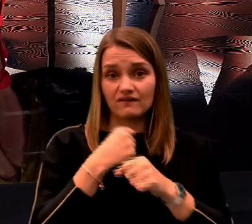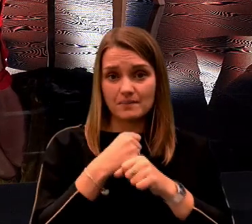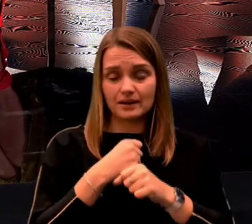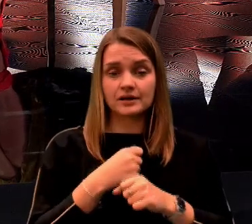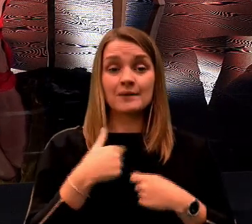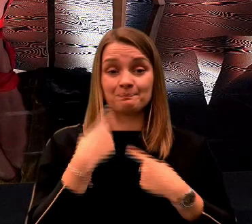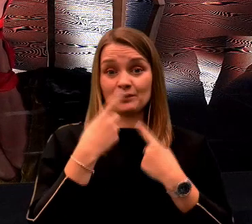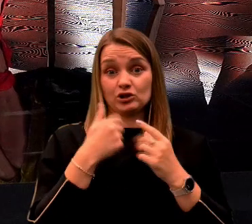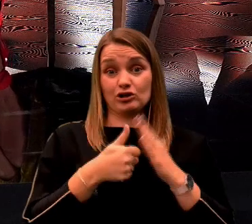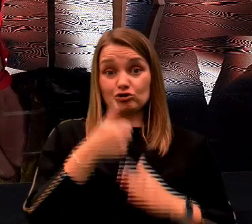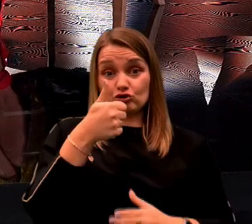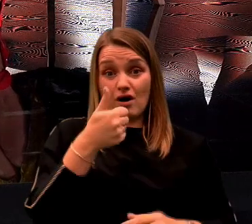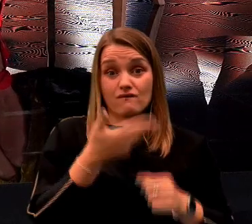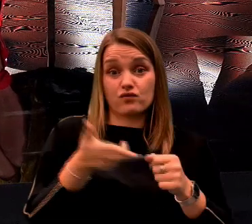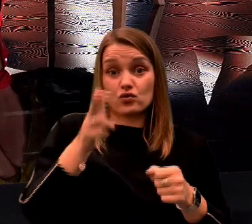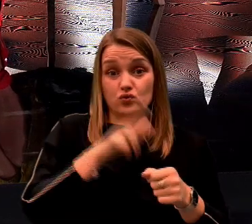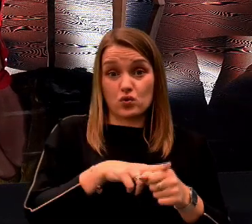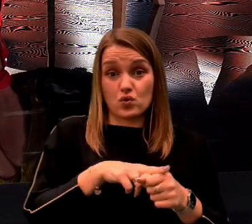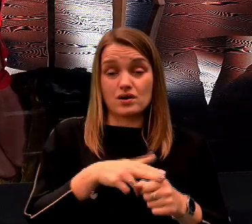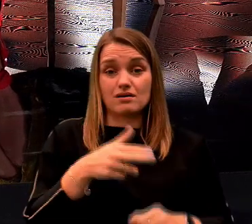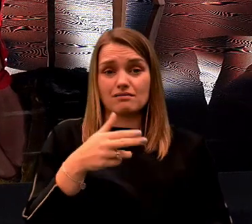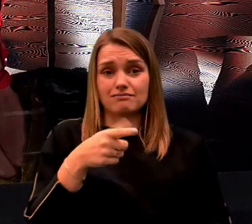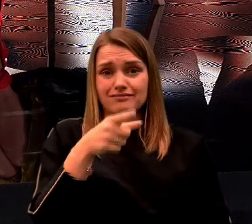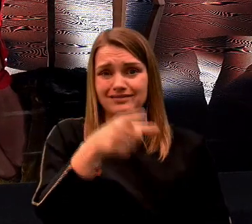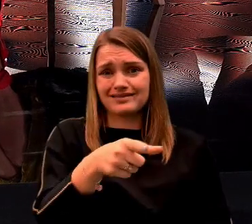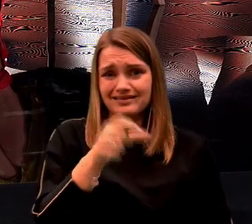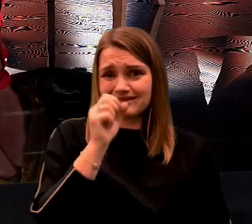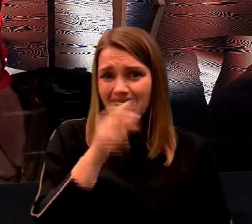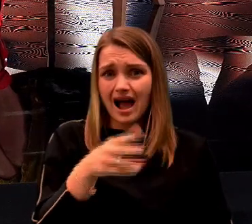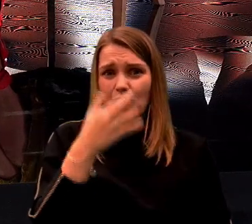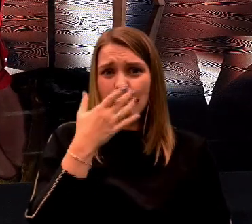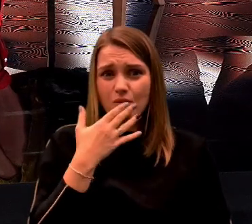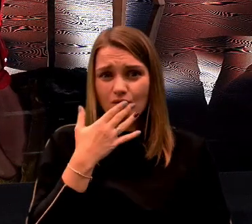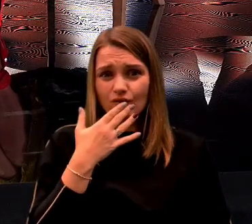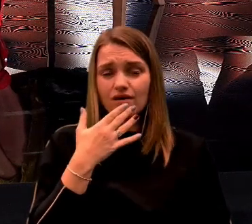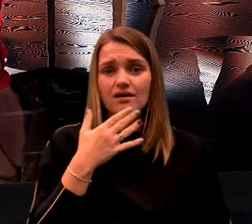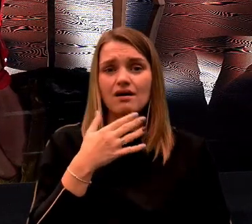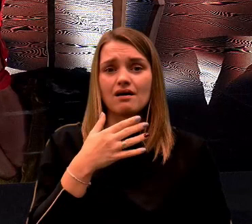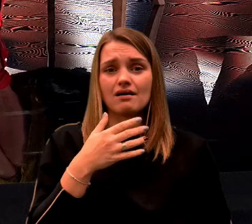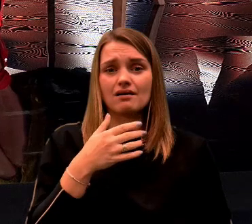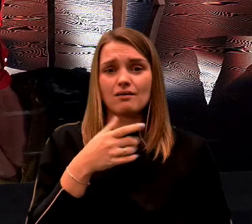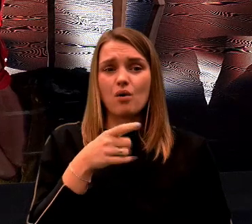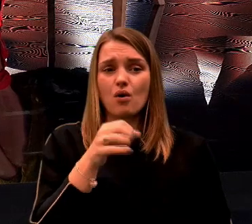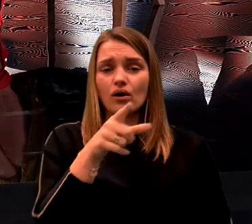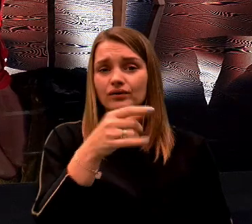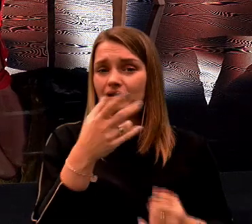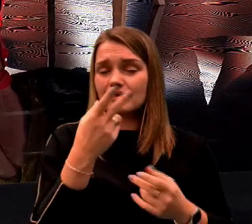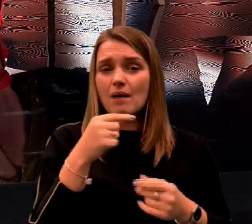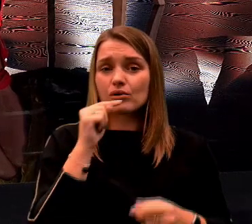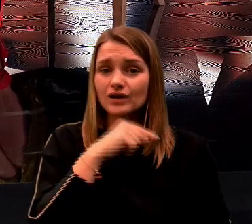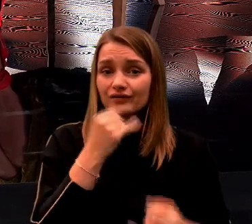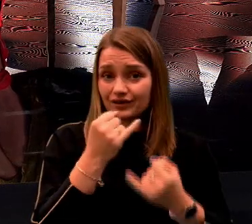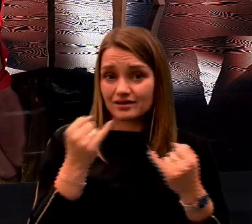który mówi, ja ich tak traktuję, bo oni i tak nie potrafiliby inaczej, bo oni tego potrzebują. Myślę,